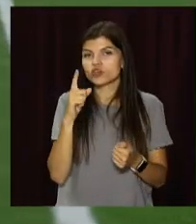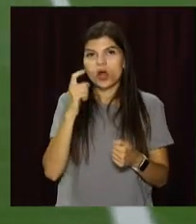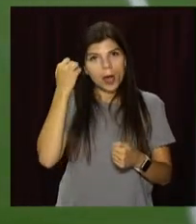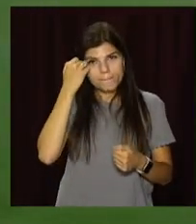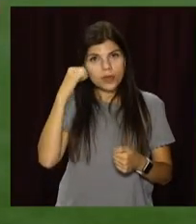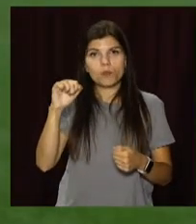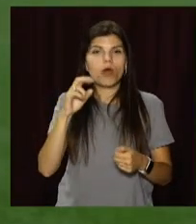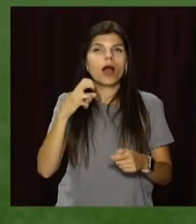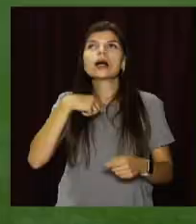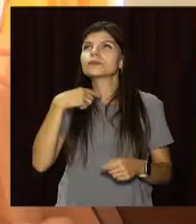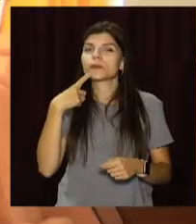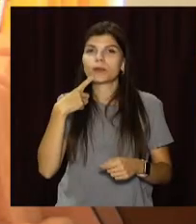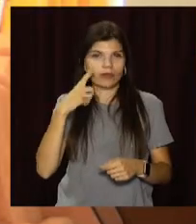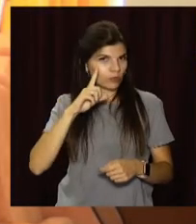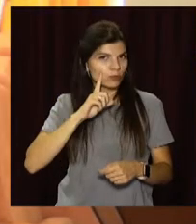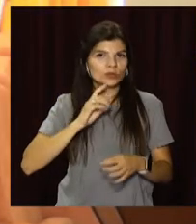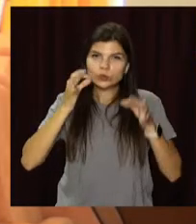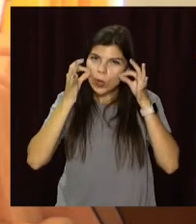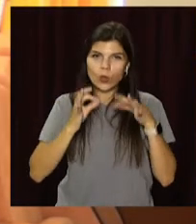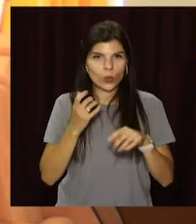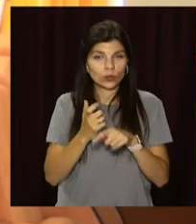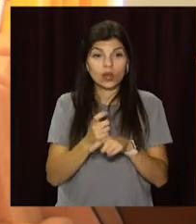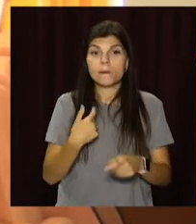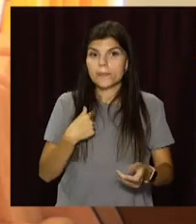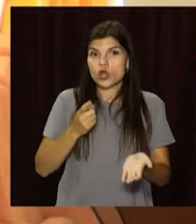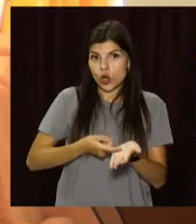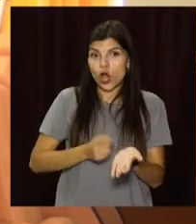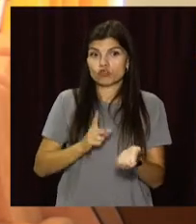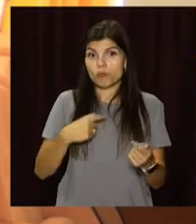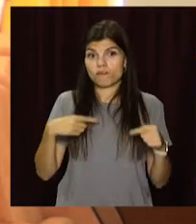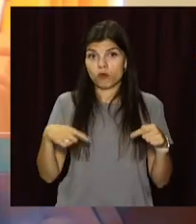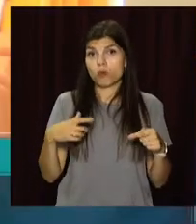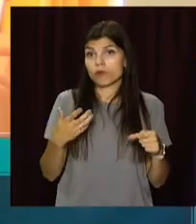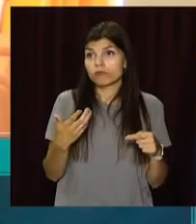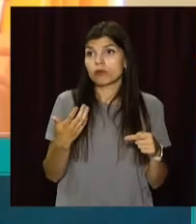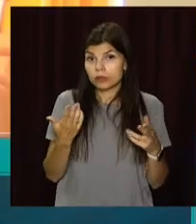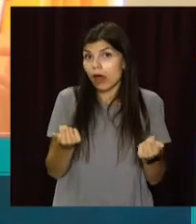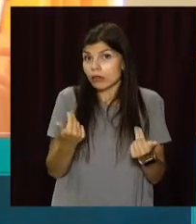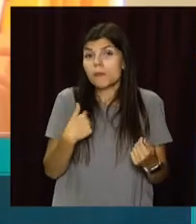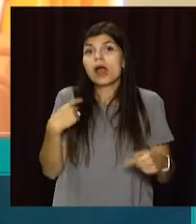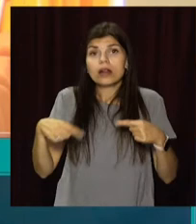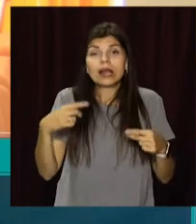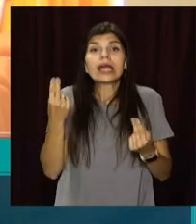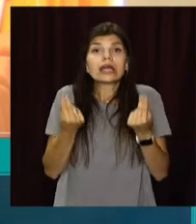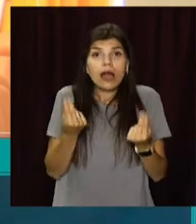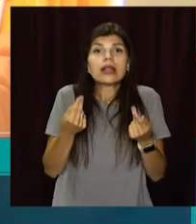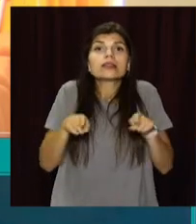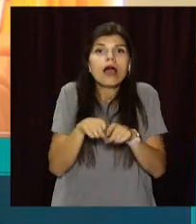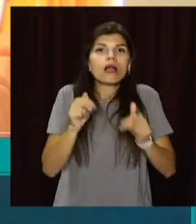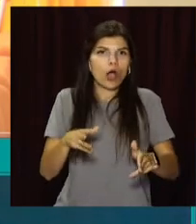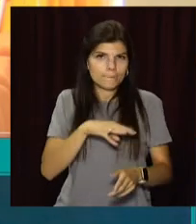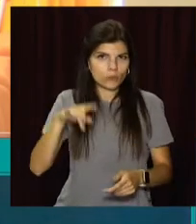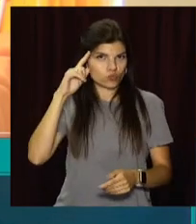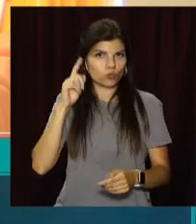перемога солодка на смак. Ми доказували, що ми футболісти. Ми грали в футбол, грали, як ми вміємо. Ну,